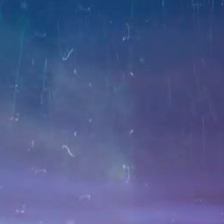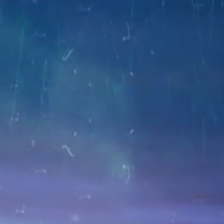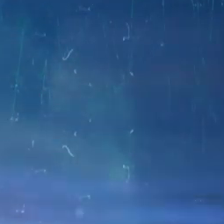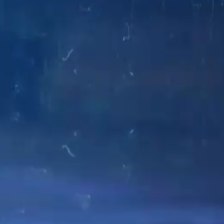ol